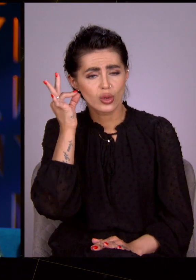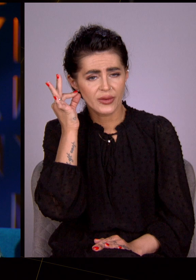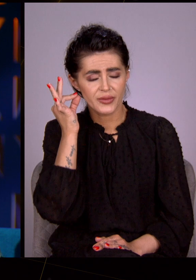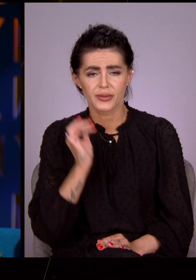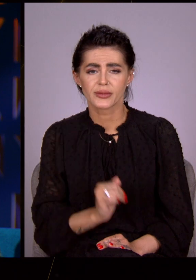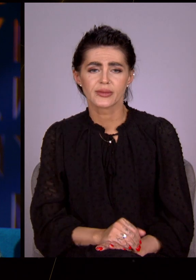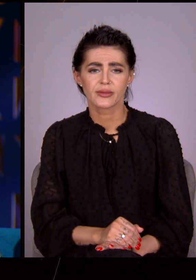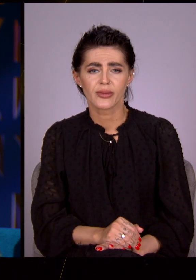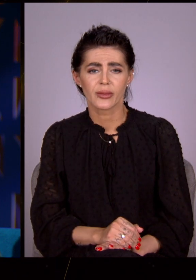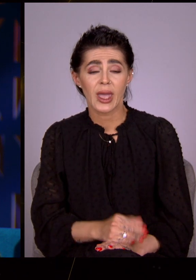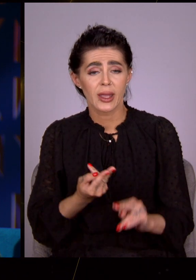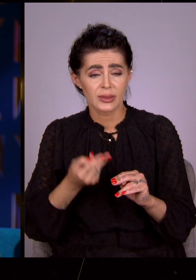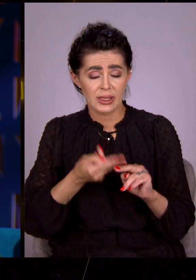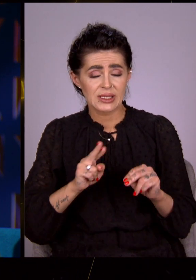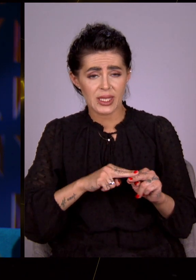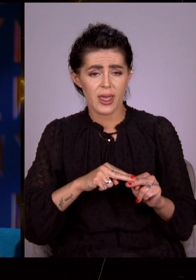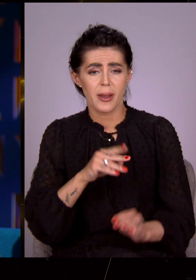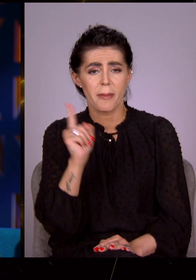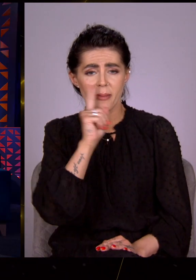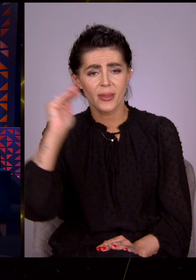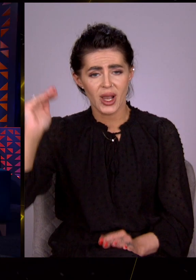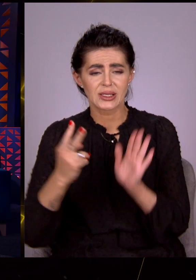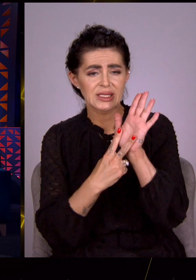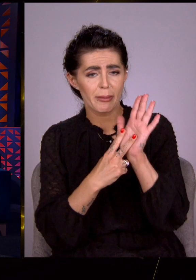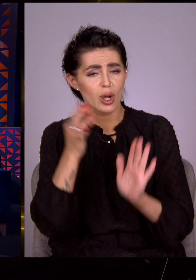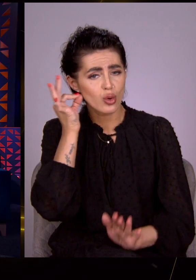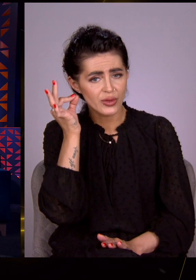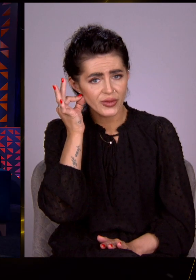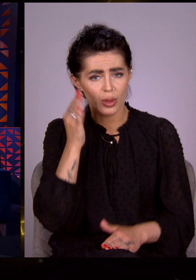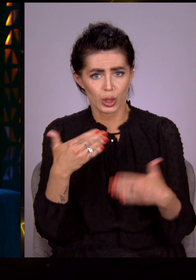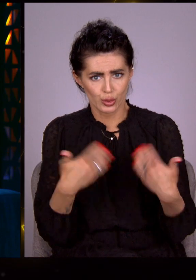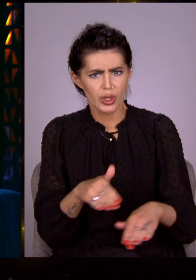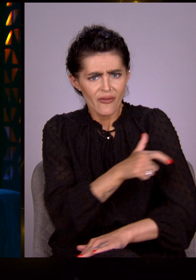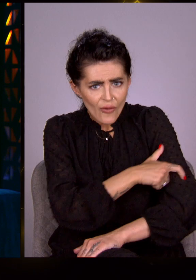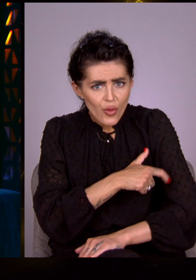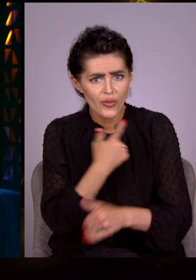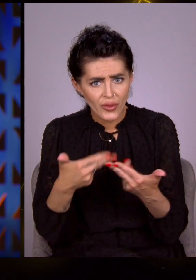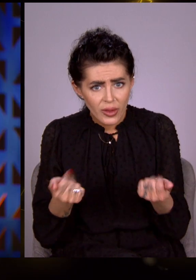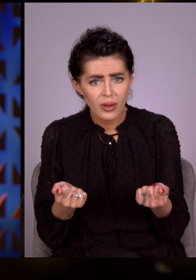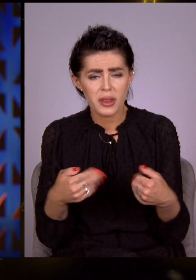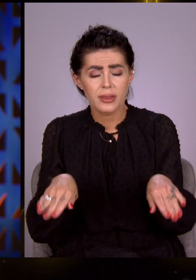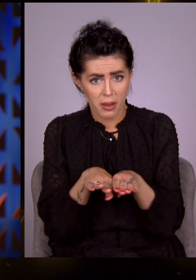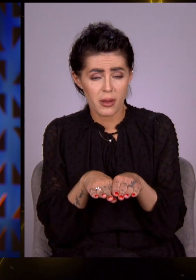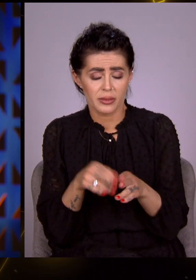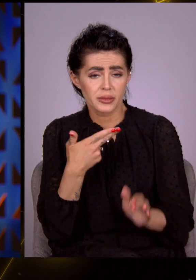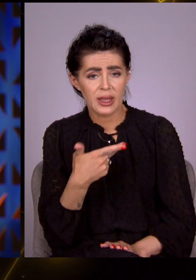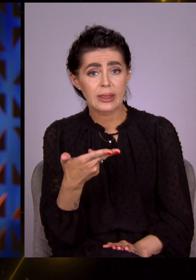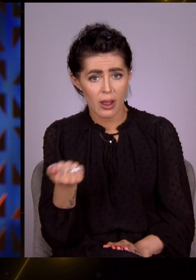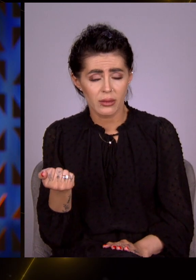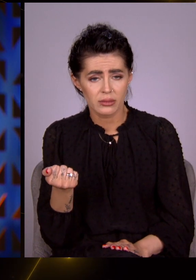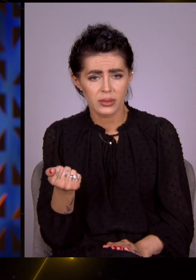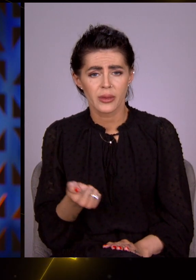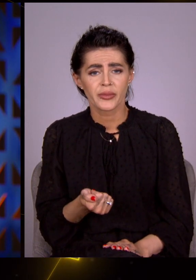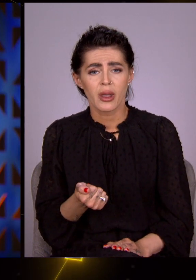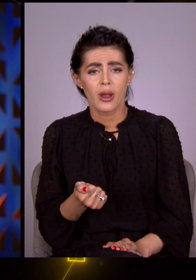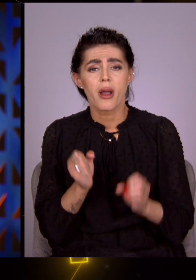Цій маленькій дівчинці 7 років. 7 рочків? І вона вже волонтерка? Так. Яким чином вона вам допомагає?